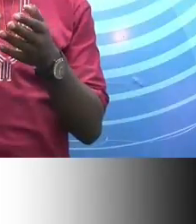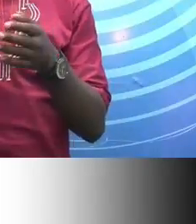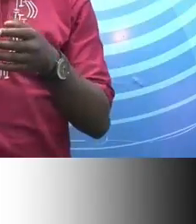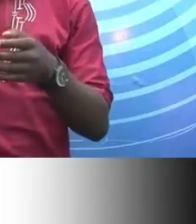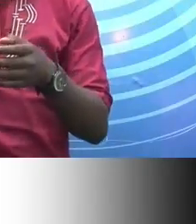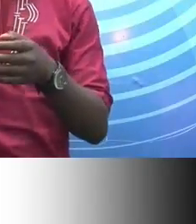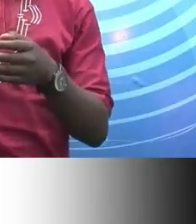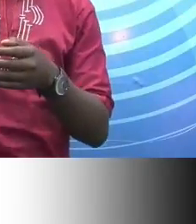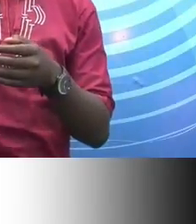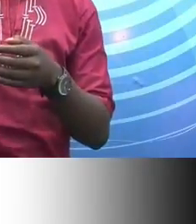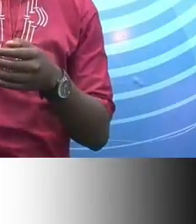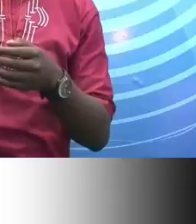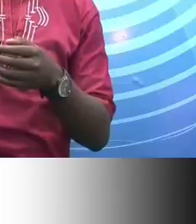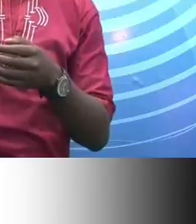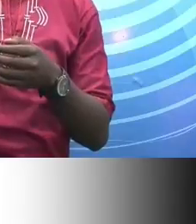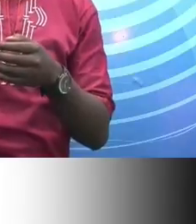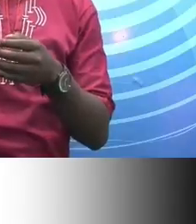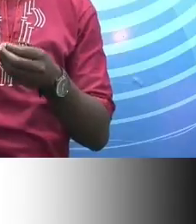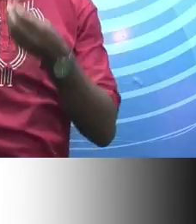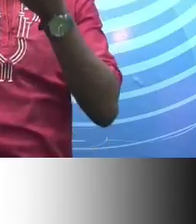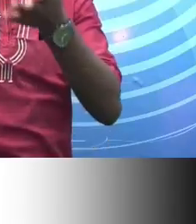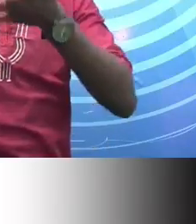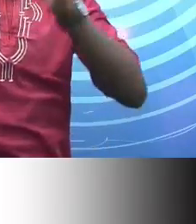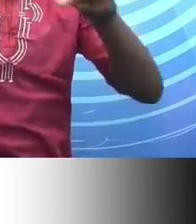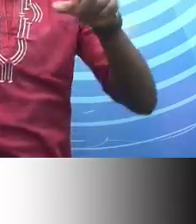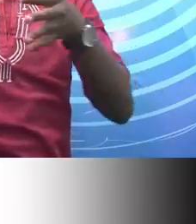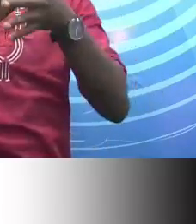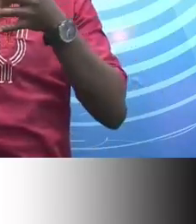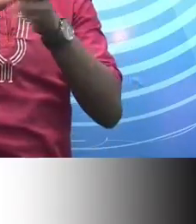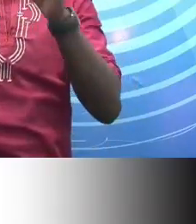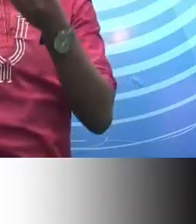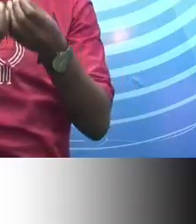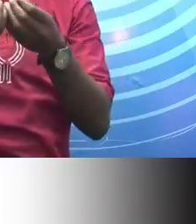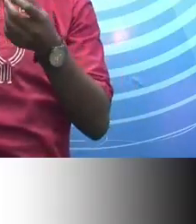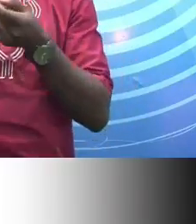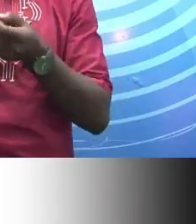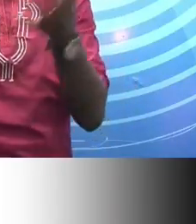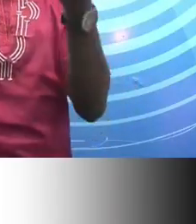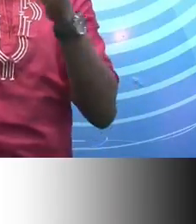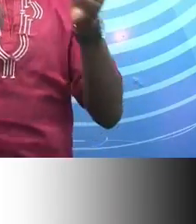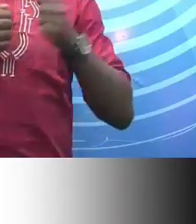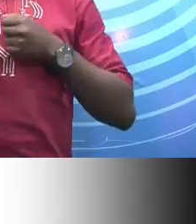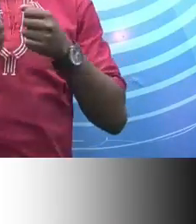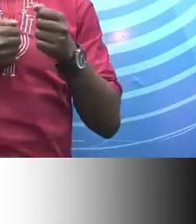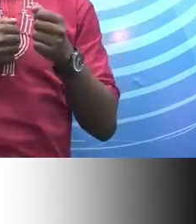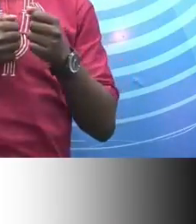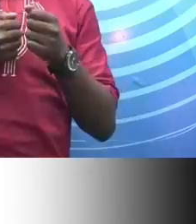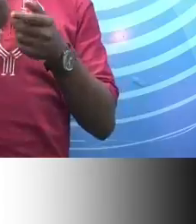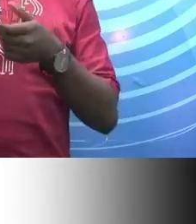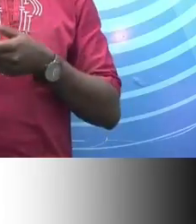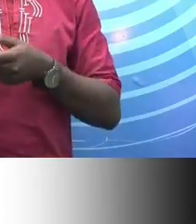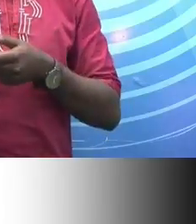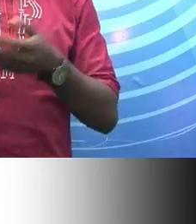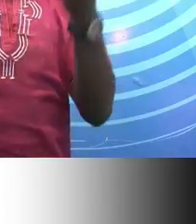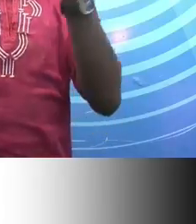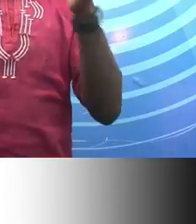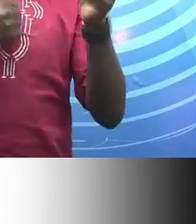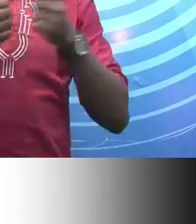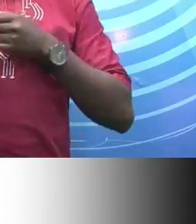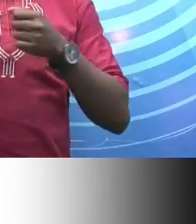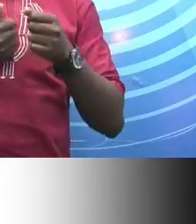Amakuru ya BTN TV niyagezweho mu rurimi rw'amarenga ku bufatanye n'umuryango Sowing Hand Rwanda. Sowing Hand Rwanda for